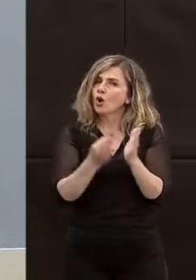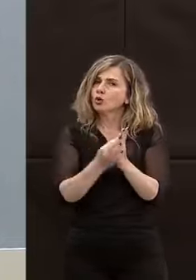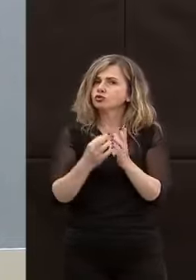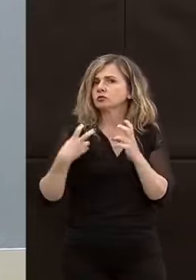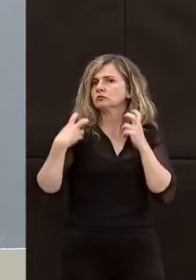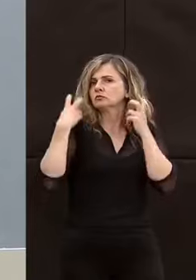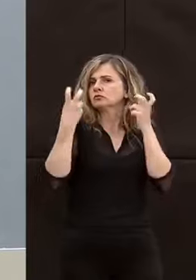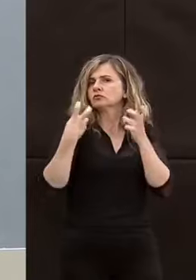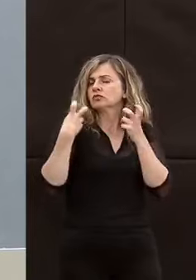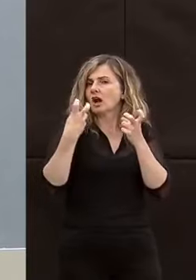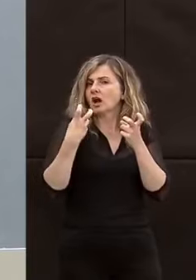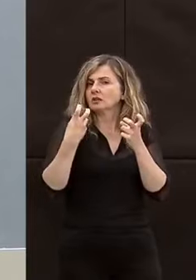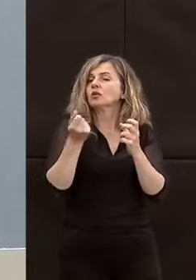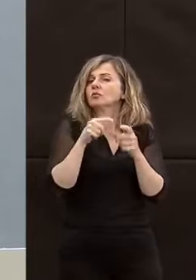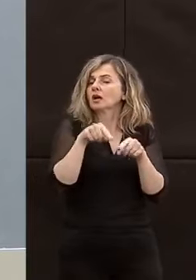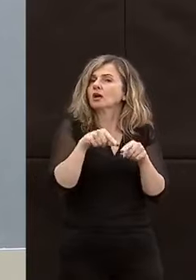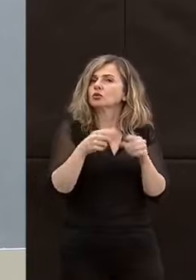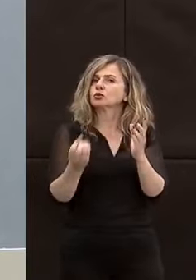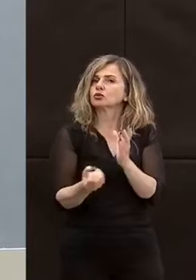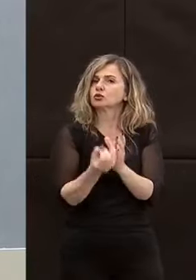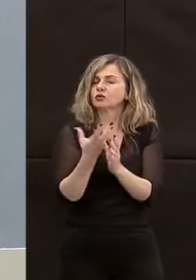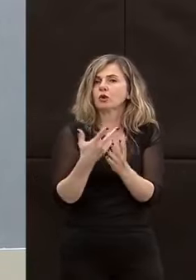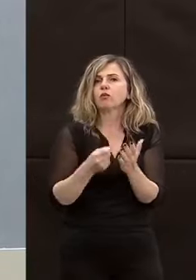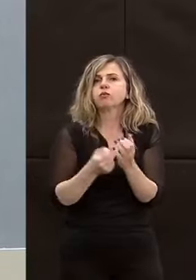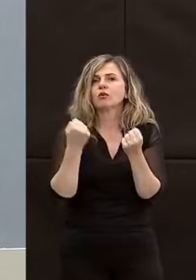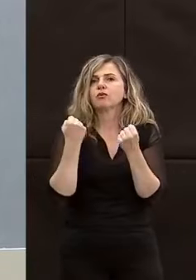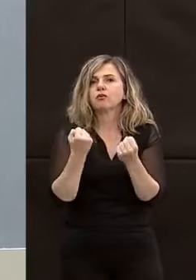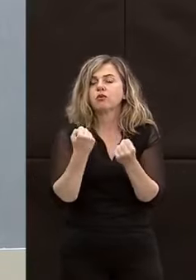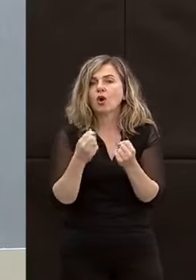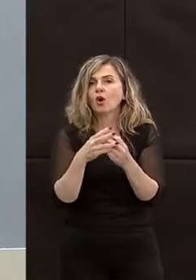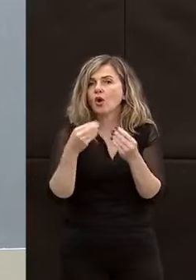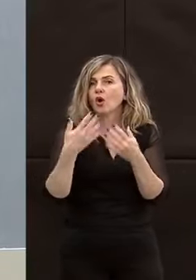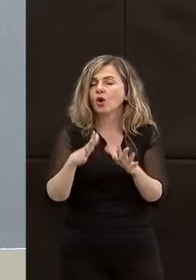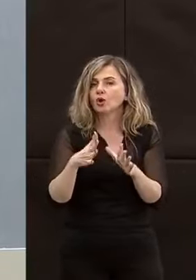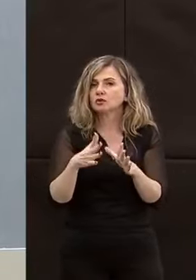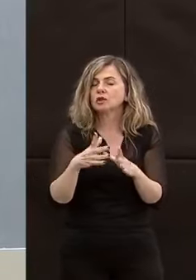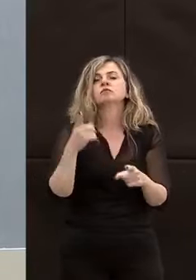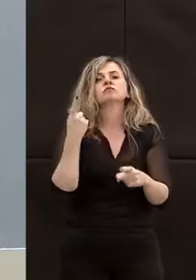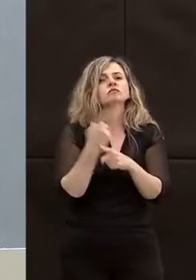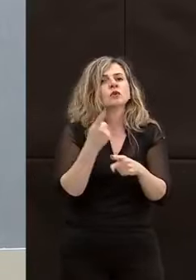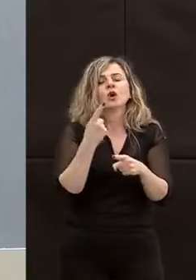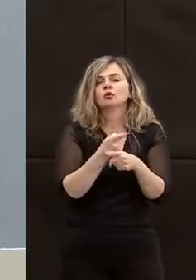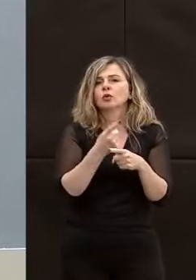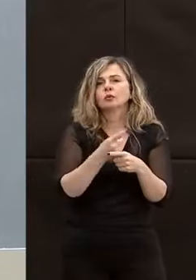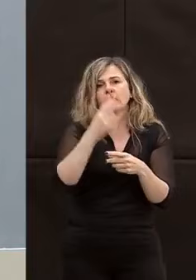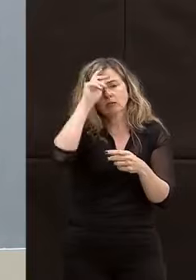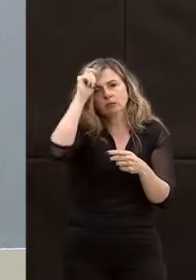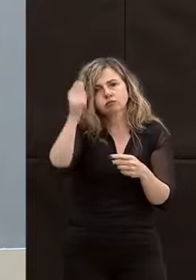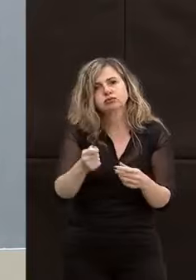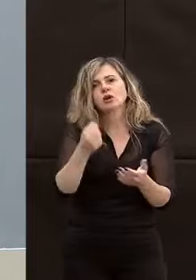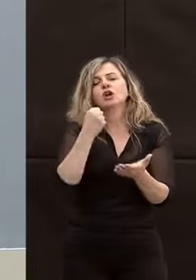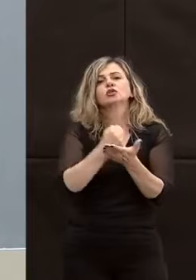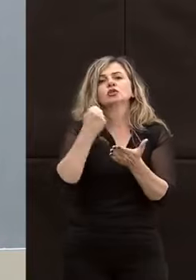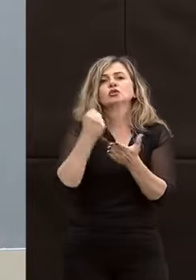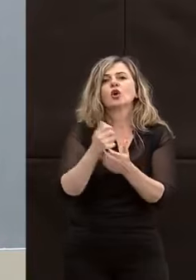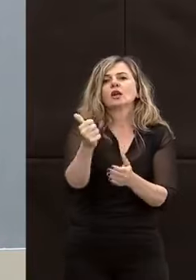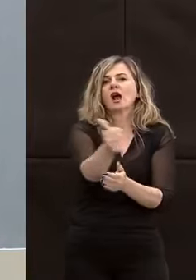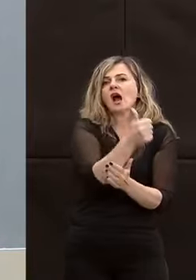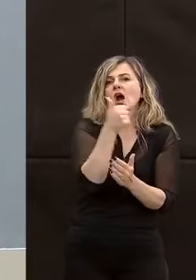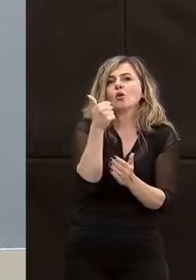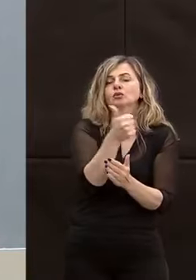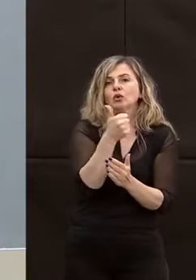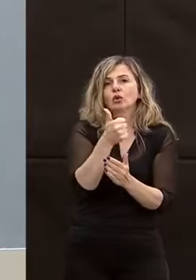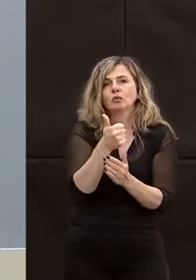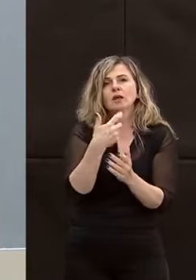io dico anche questo sviluppo importante che c'è stato lo dobbiamo alla storia della nostra autonomia ma lo dobbiamo